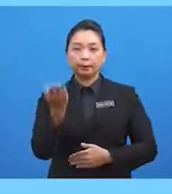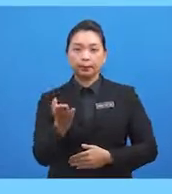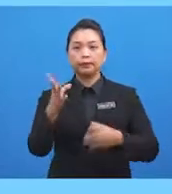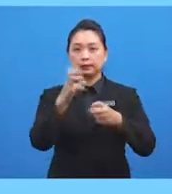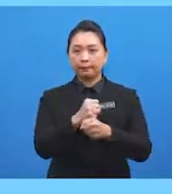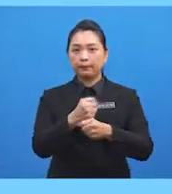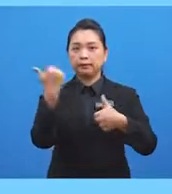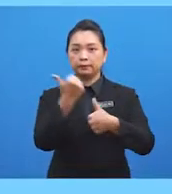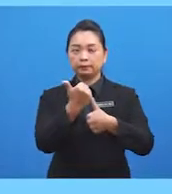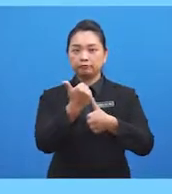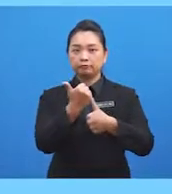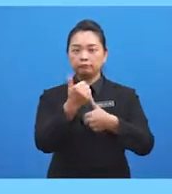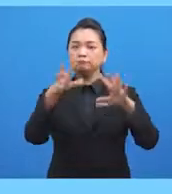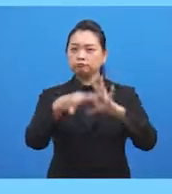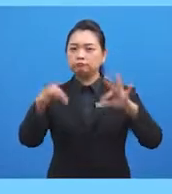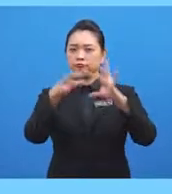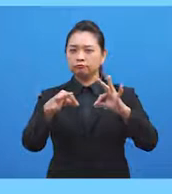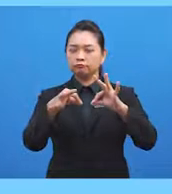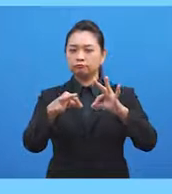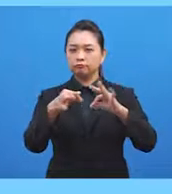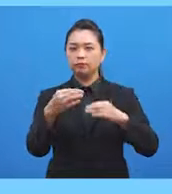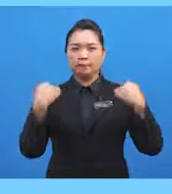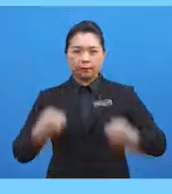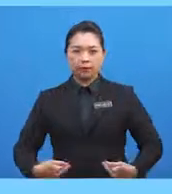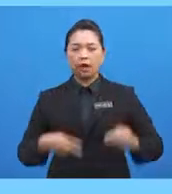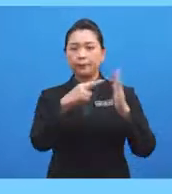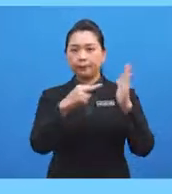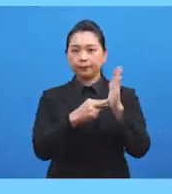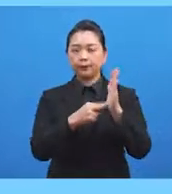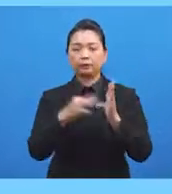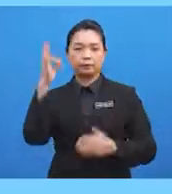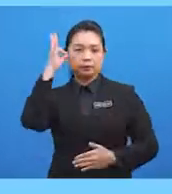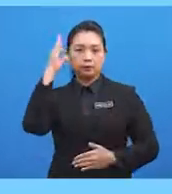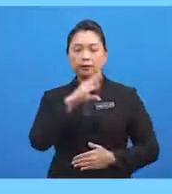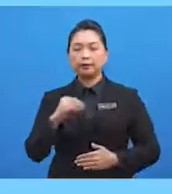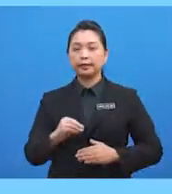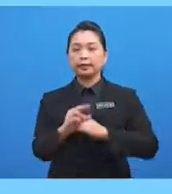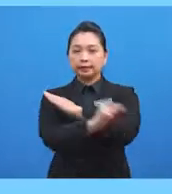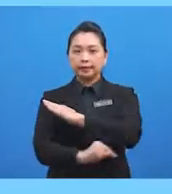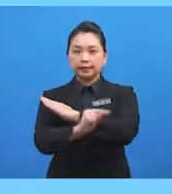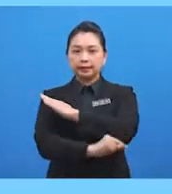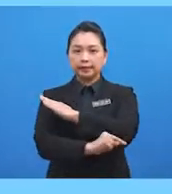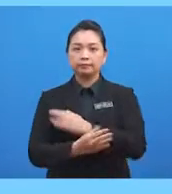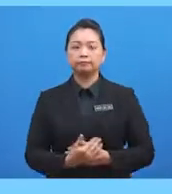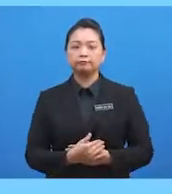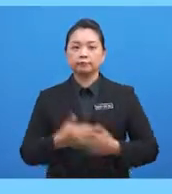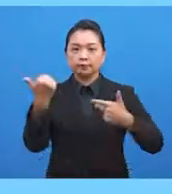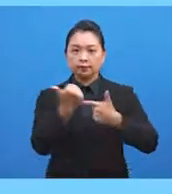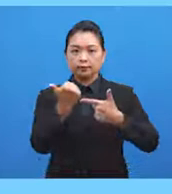pertama, memerihalkan komponen badan perundangan persekutuan dan negeri. Yang